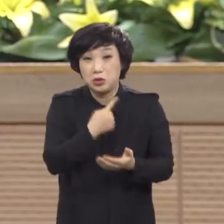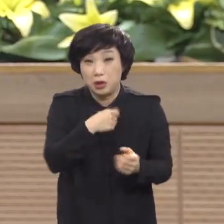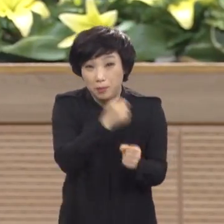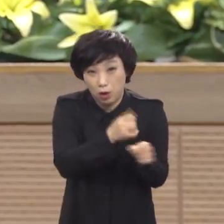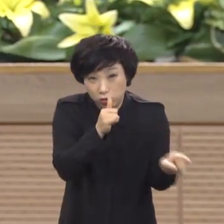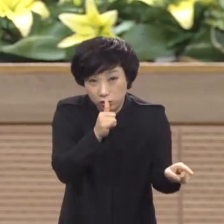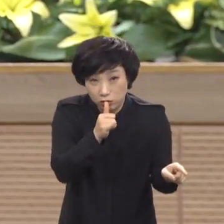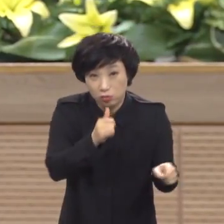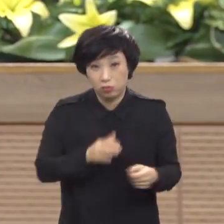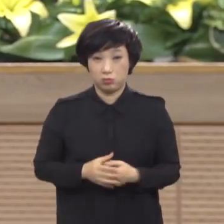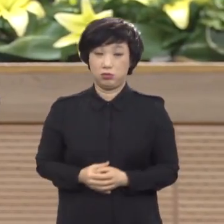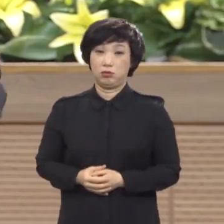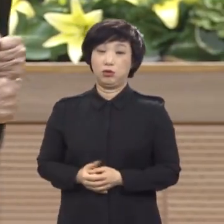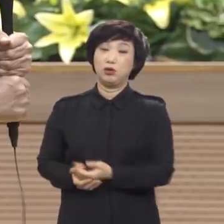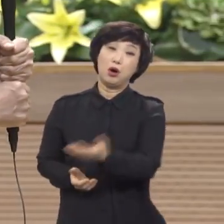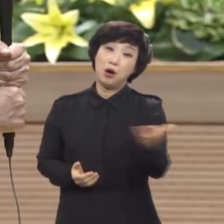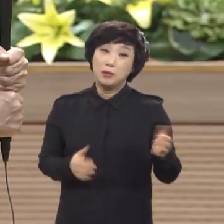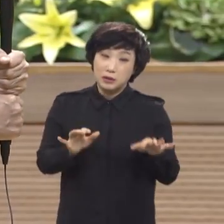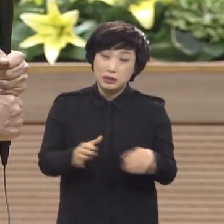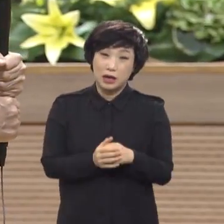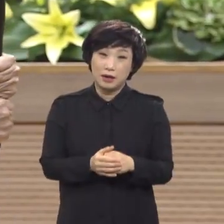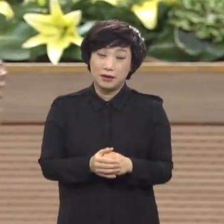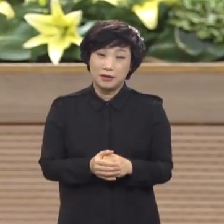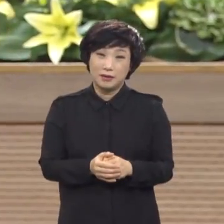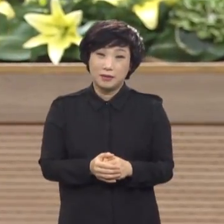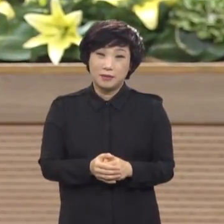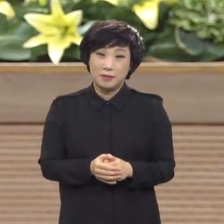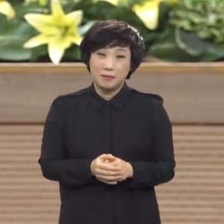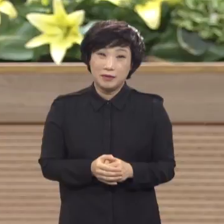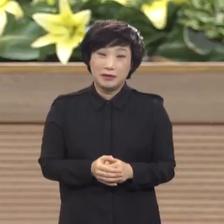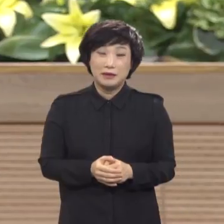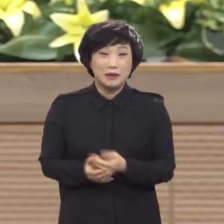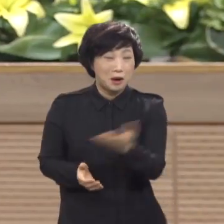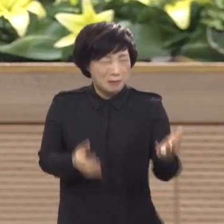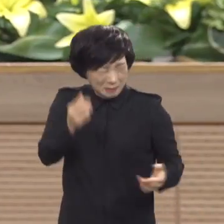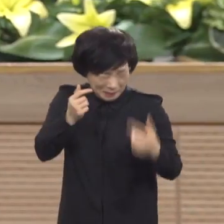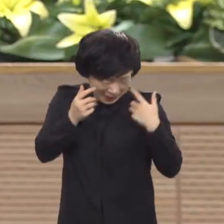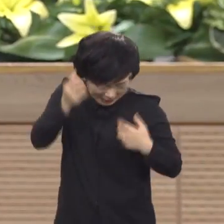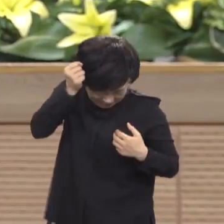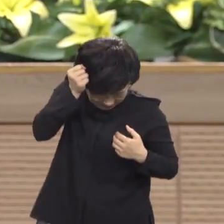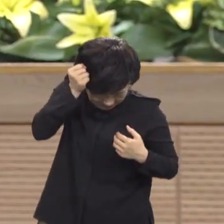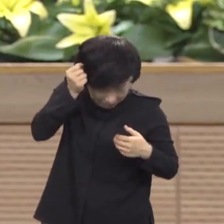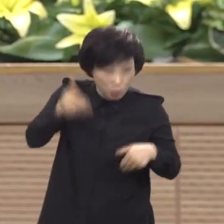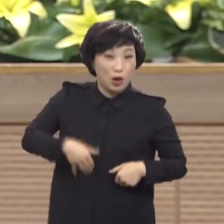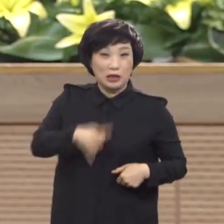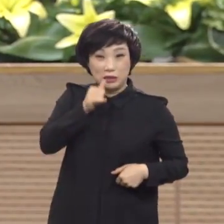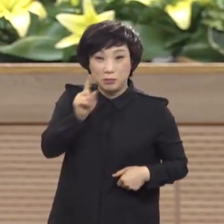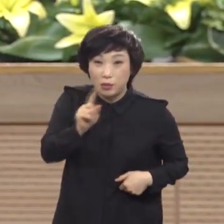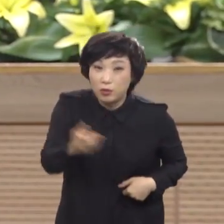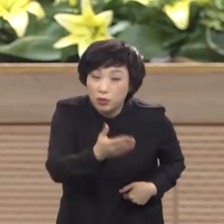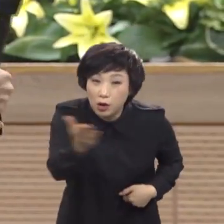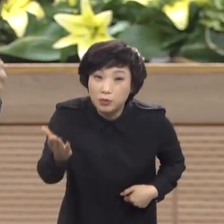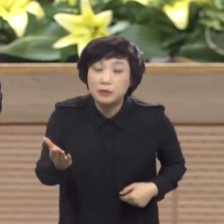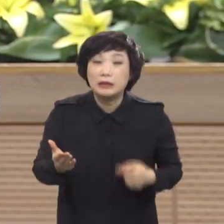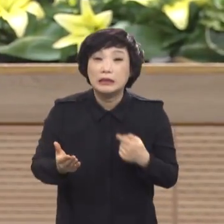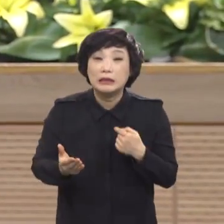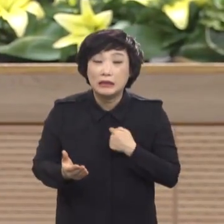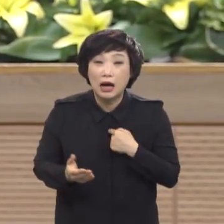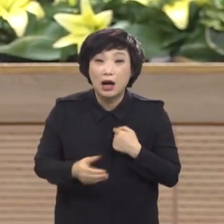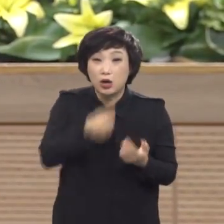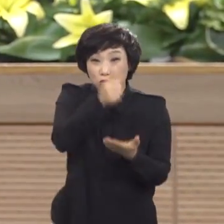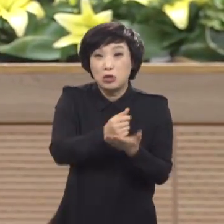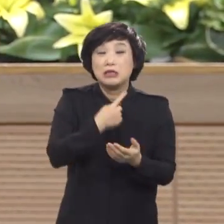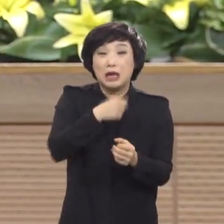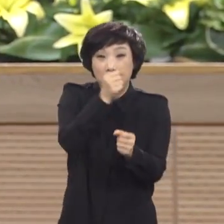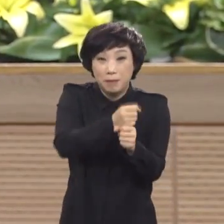한다. 우리가 가장 잘 알아야 되는 것이 뭐냐? 나를